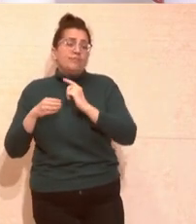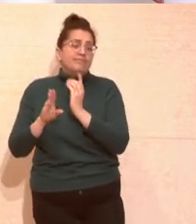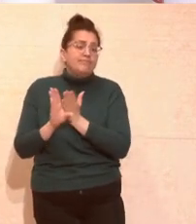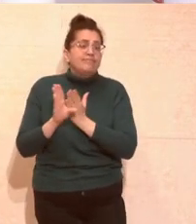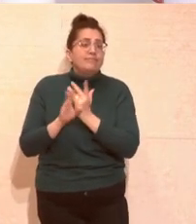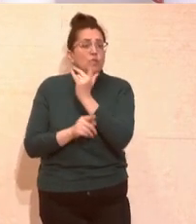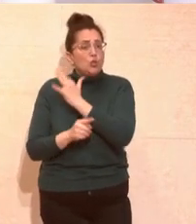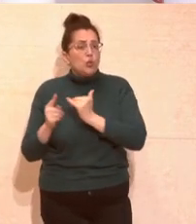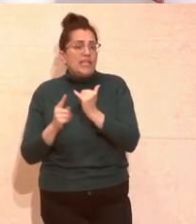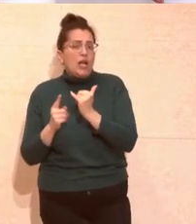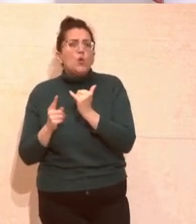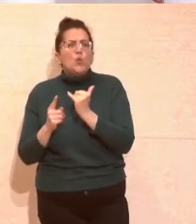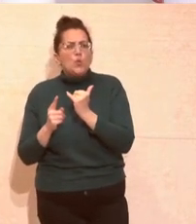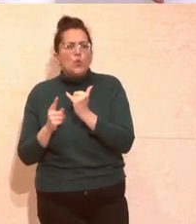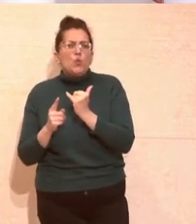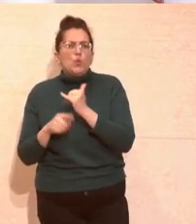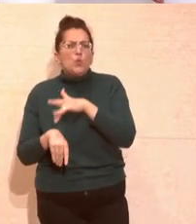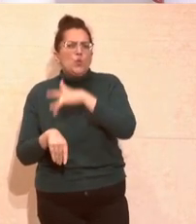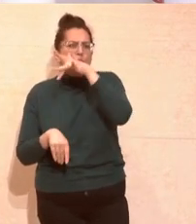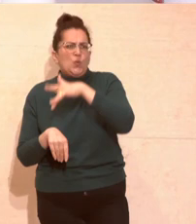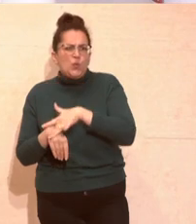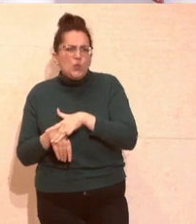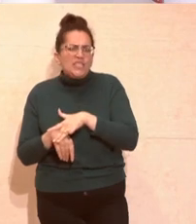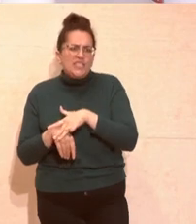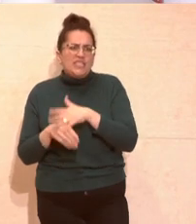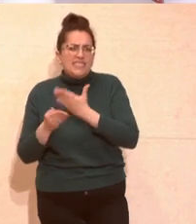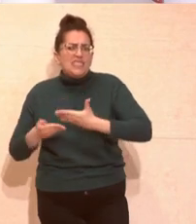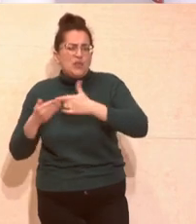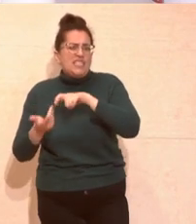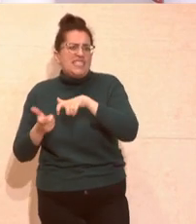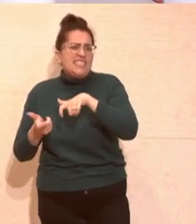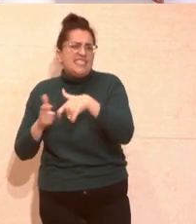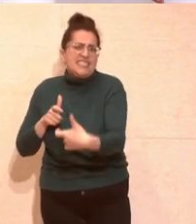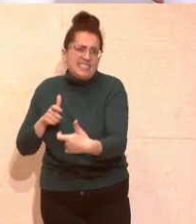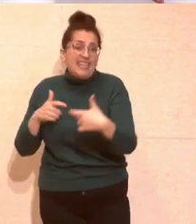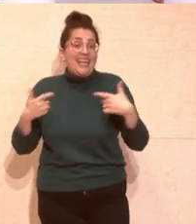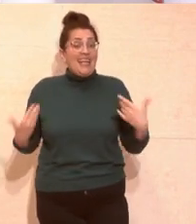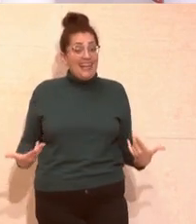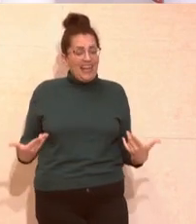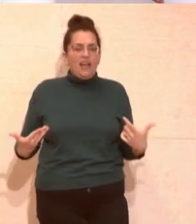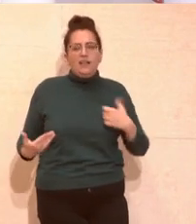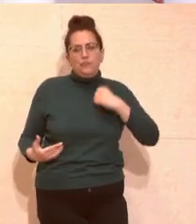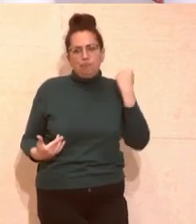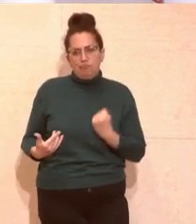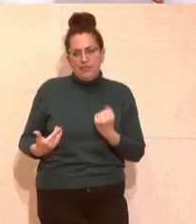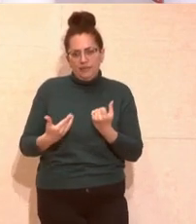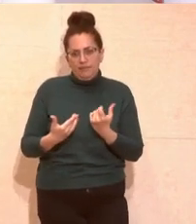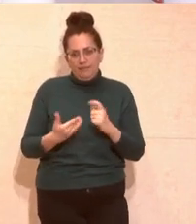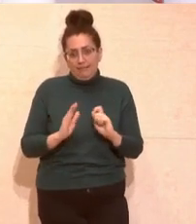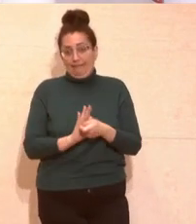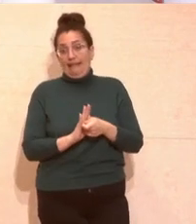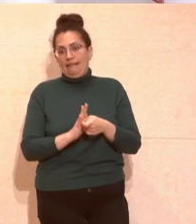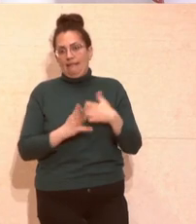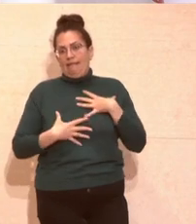fragile. Il y a le contexte qui joue, c'est-à-dire actuellement nous sommes dans une période un peu plus anxiogène. C'est pour ça que je voulais aussi vous